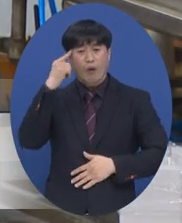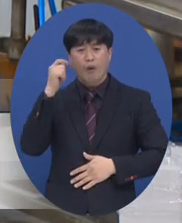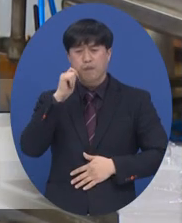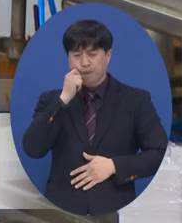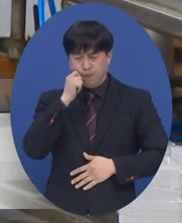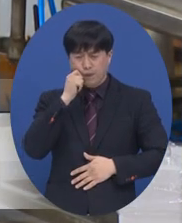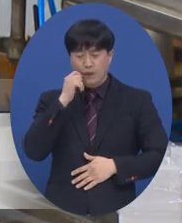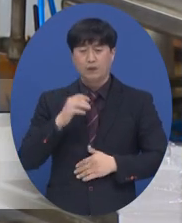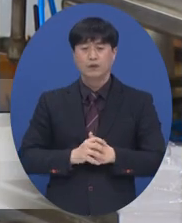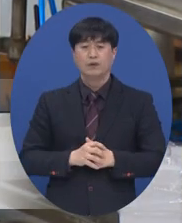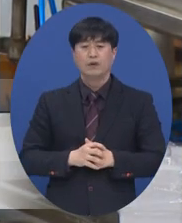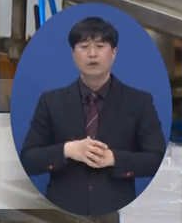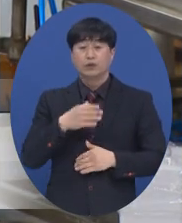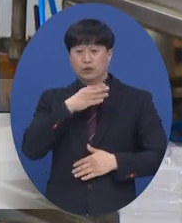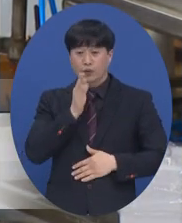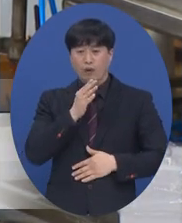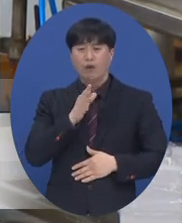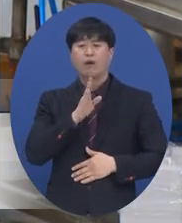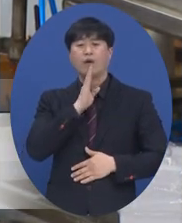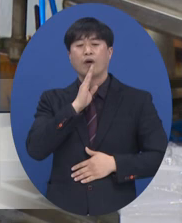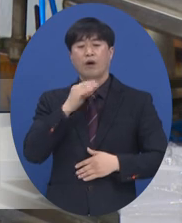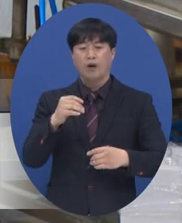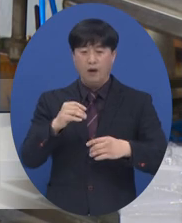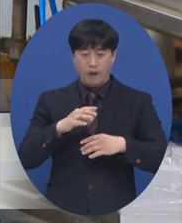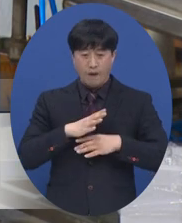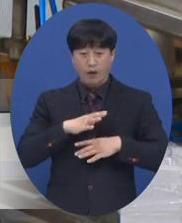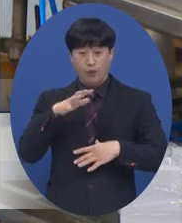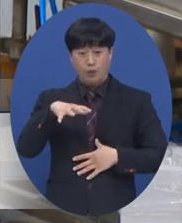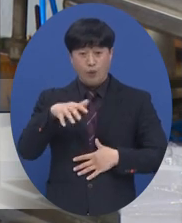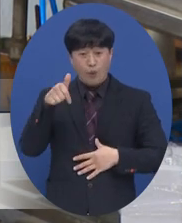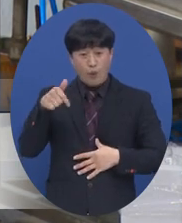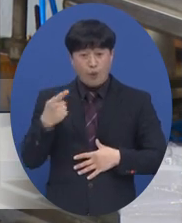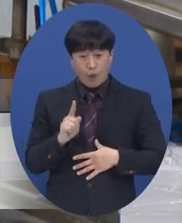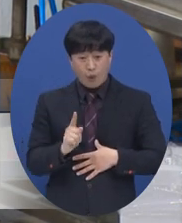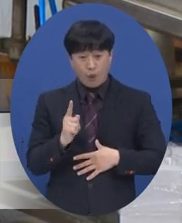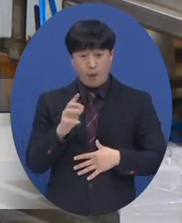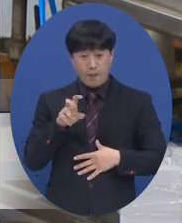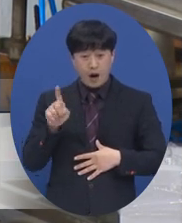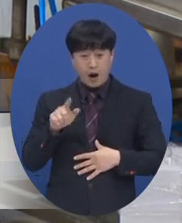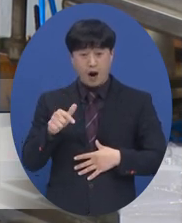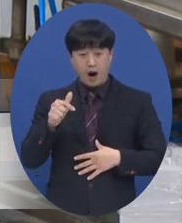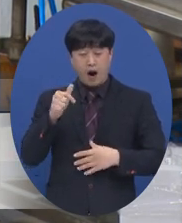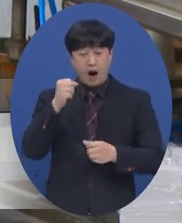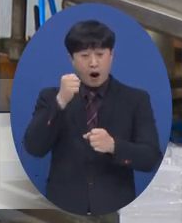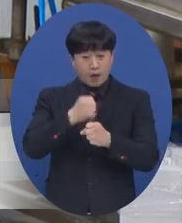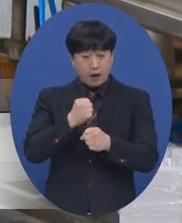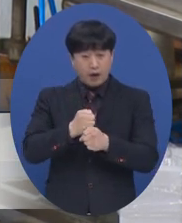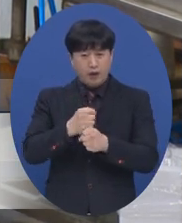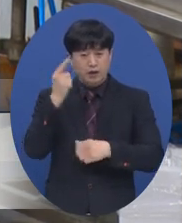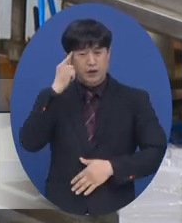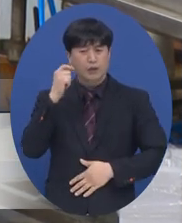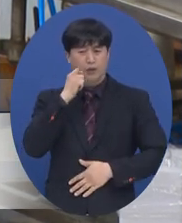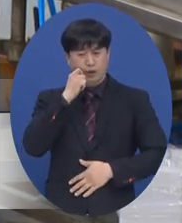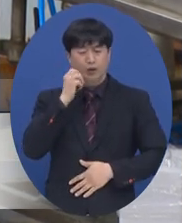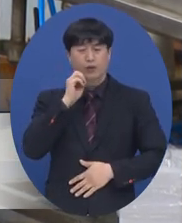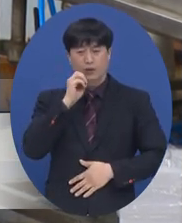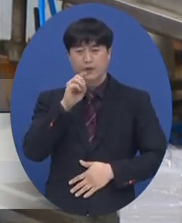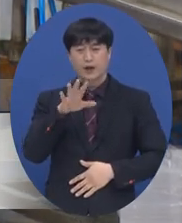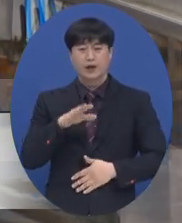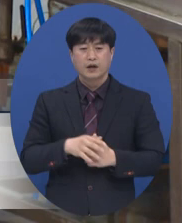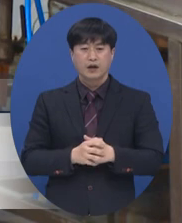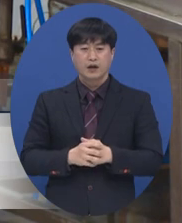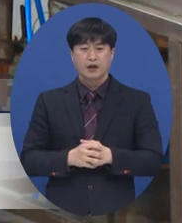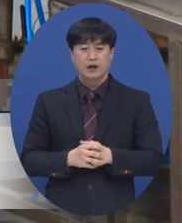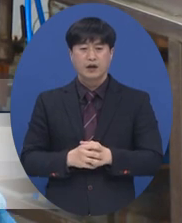아무도 생각을 못 했던 일이죠. 어르신들이 정말 놀랍다. 여기가 이제 그 꼬막이 할 거라는 생각도 못 했었다. 이제 이렇게